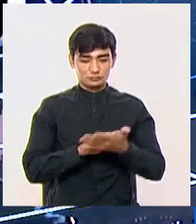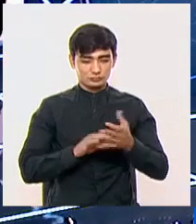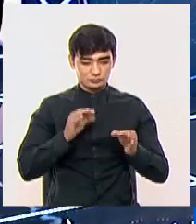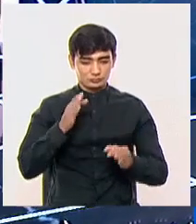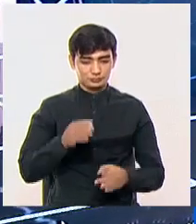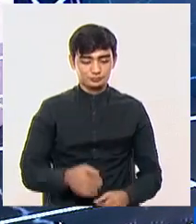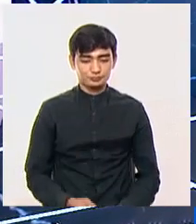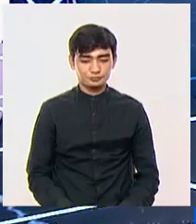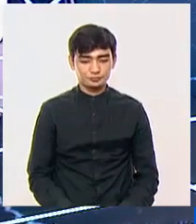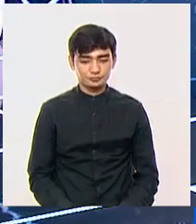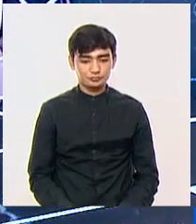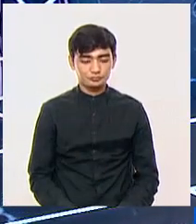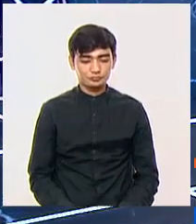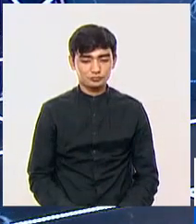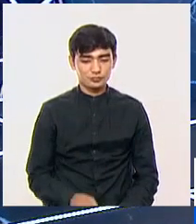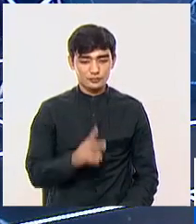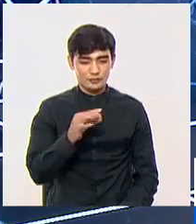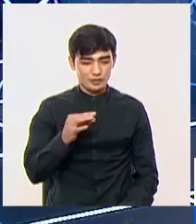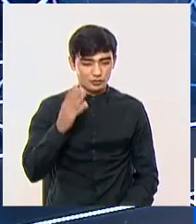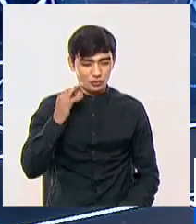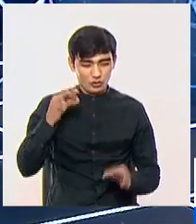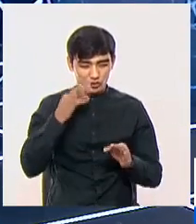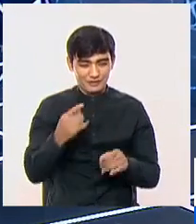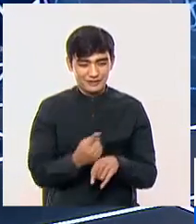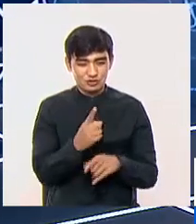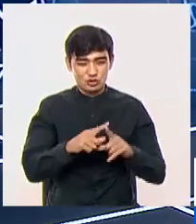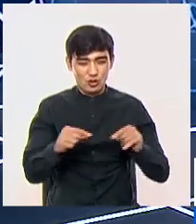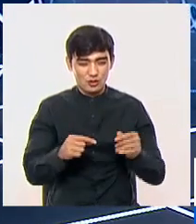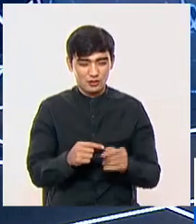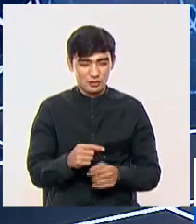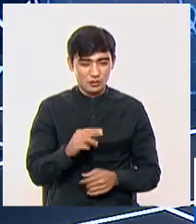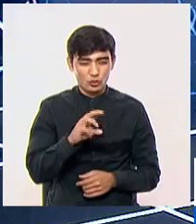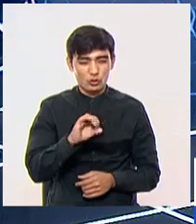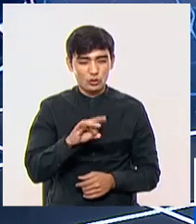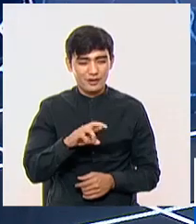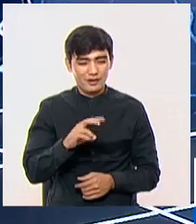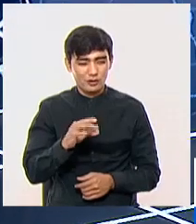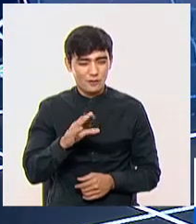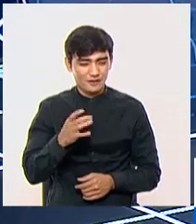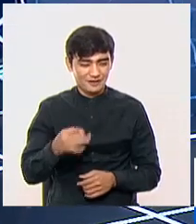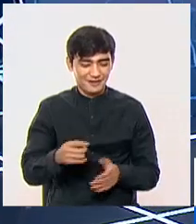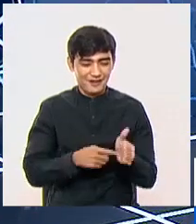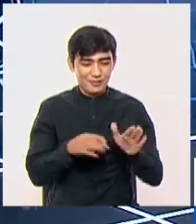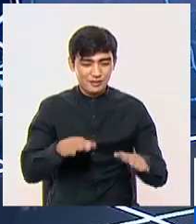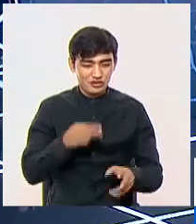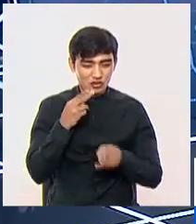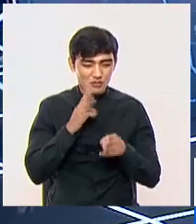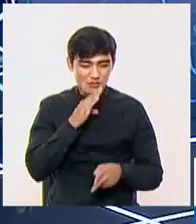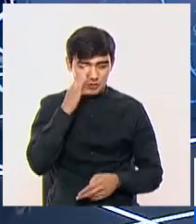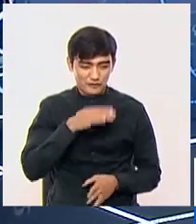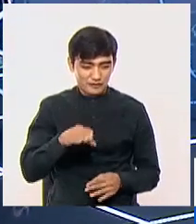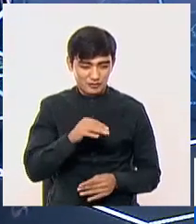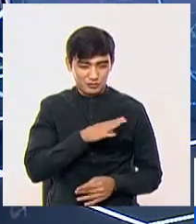Продолжаем информбюро. На состояние единственной школы в поселке Курьяновский в Караганде пожаловались родители. В